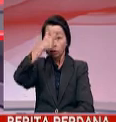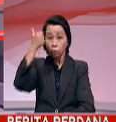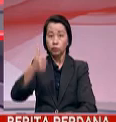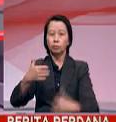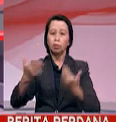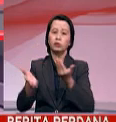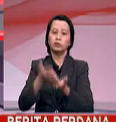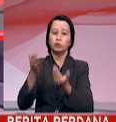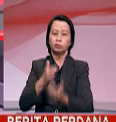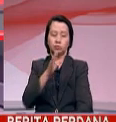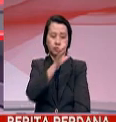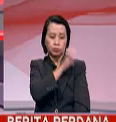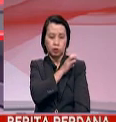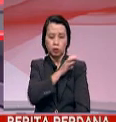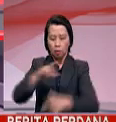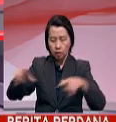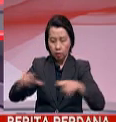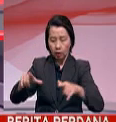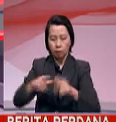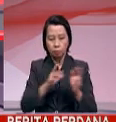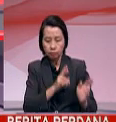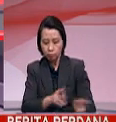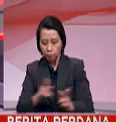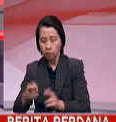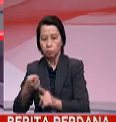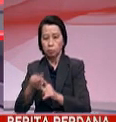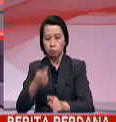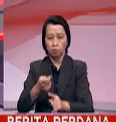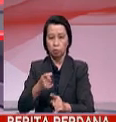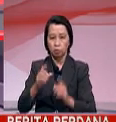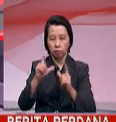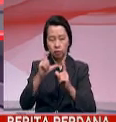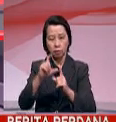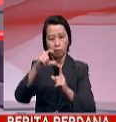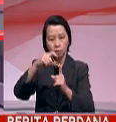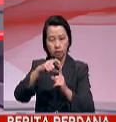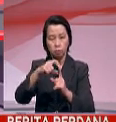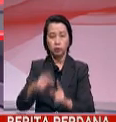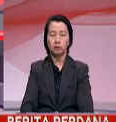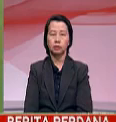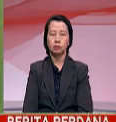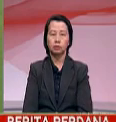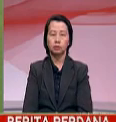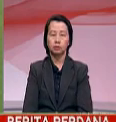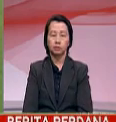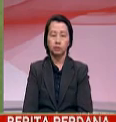kerana ia memudahkan jurulatih melakukan perancangan dari aspek taktikal.